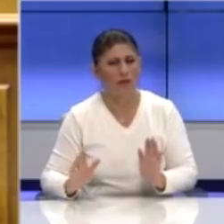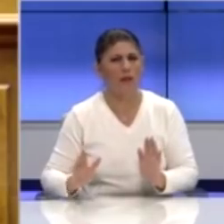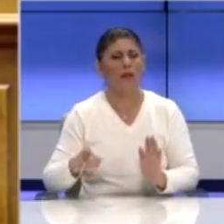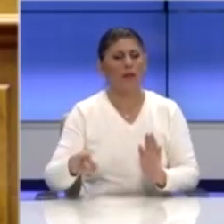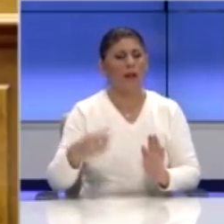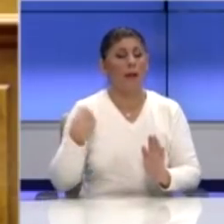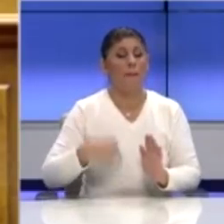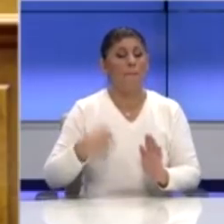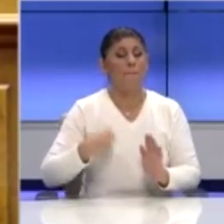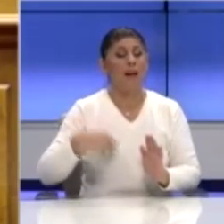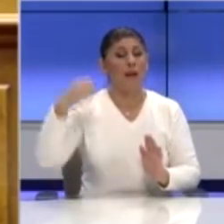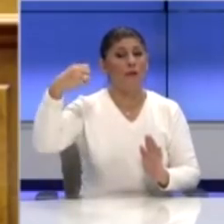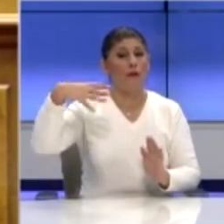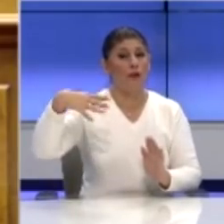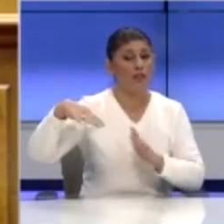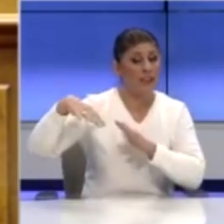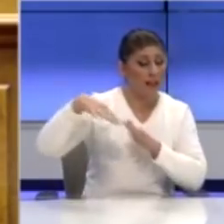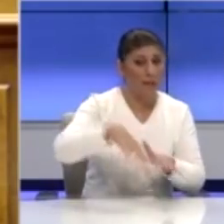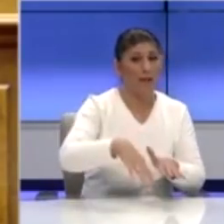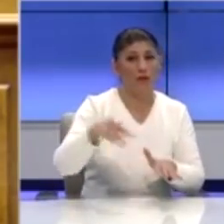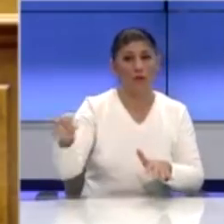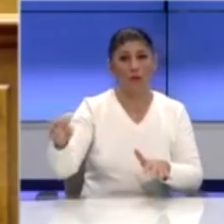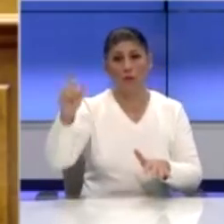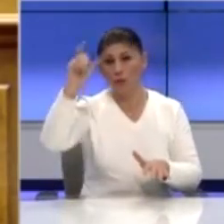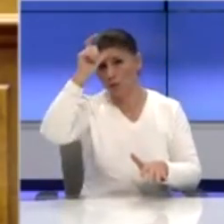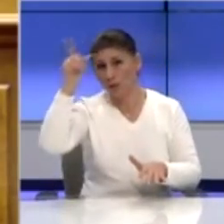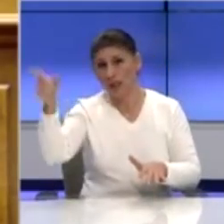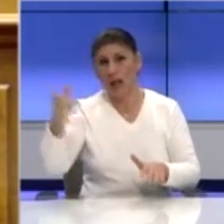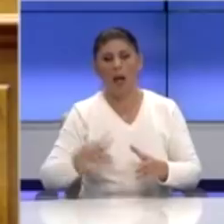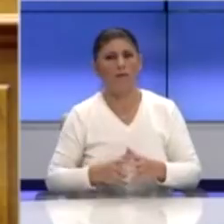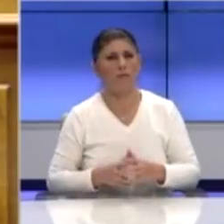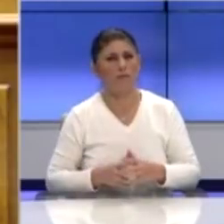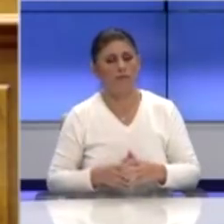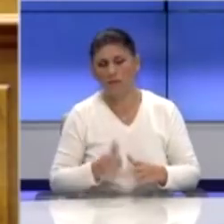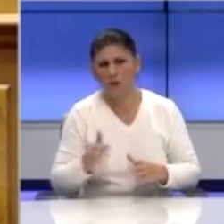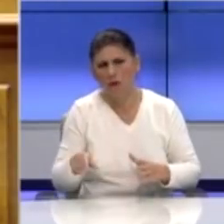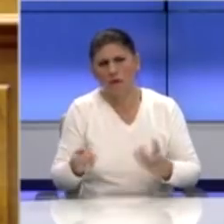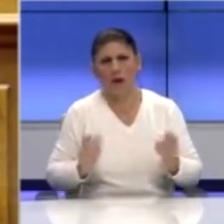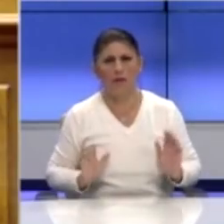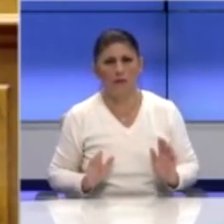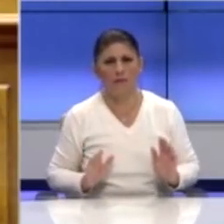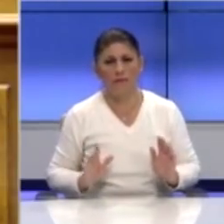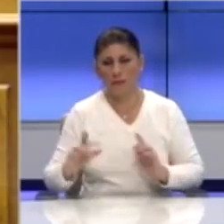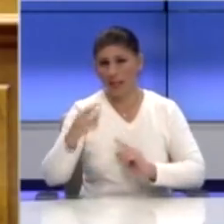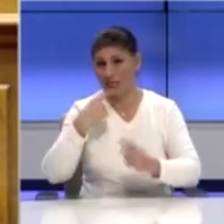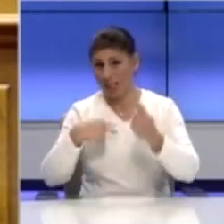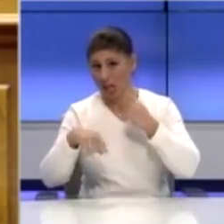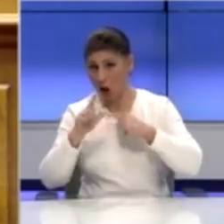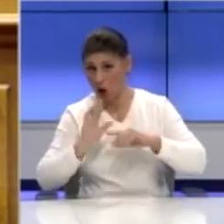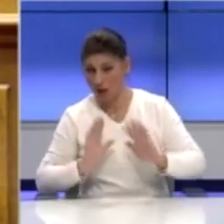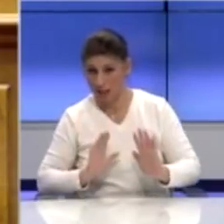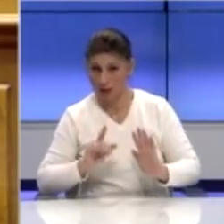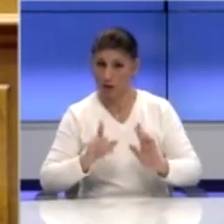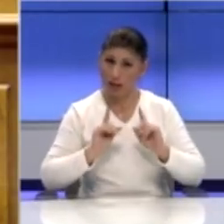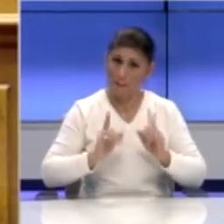δίνουν πράσινο φως στην επιθετικότητα του Ερντογάν, της τουρκικής κυβέρνησης. Οι δικαιολογίες ότι